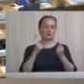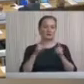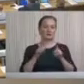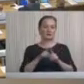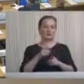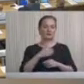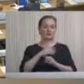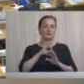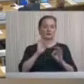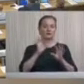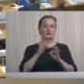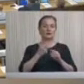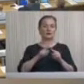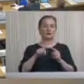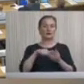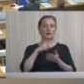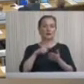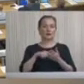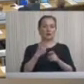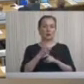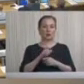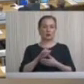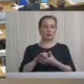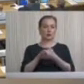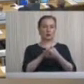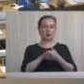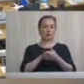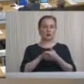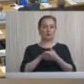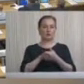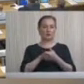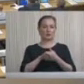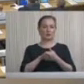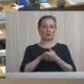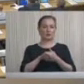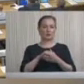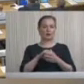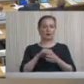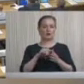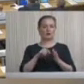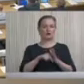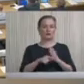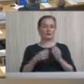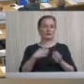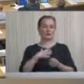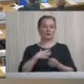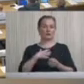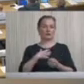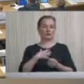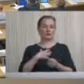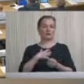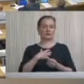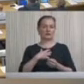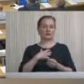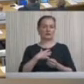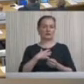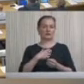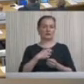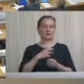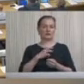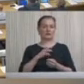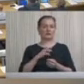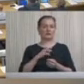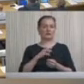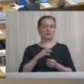про коронавірус. Я вже не кажу про телевізор, все інше. Ви знаєте, я розумію, що мій виступ не вписується в